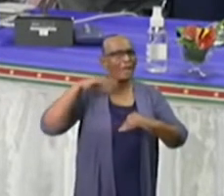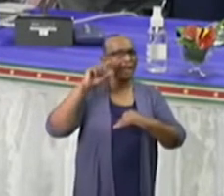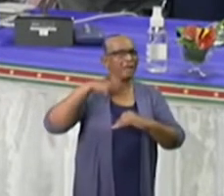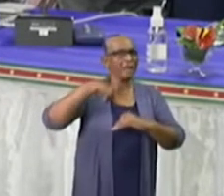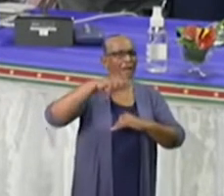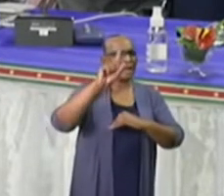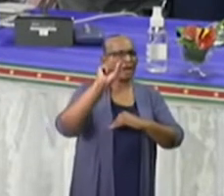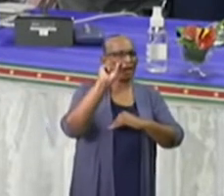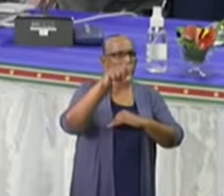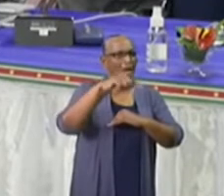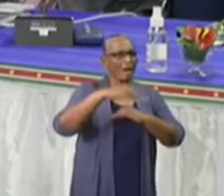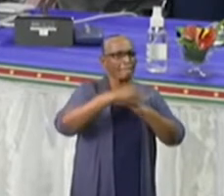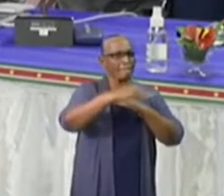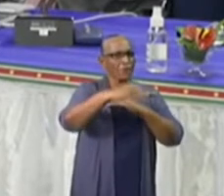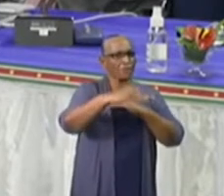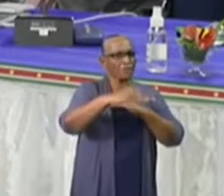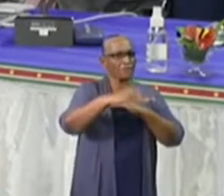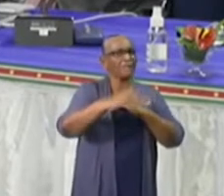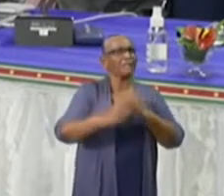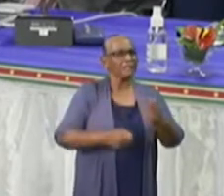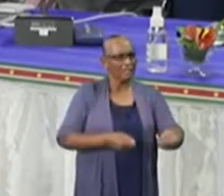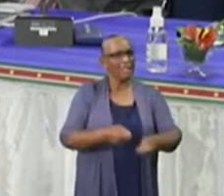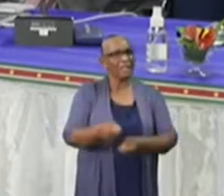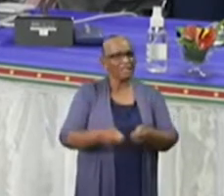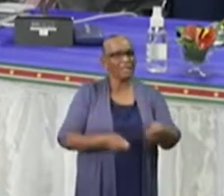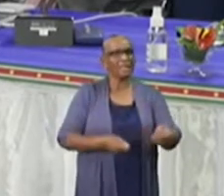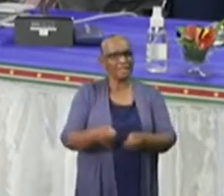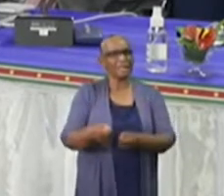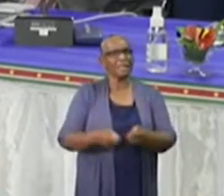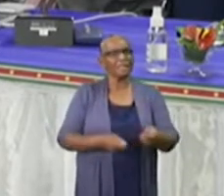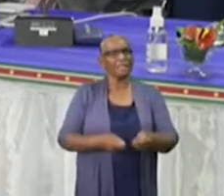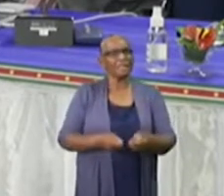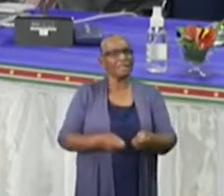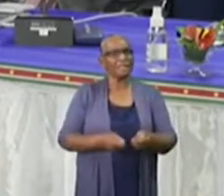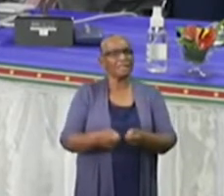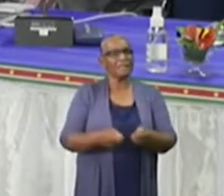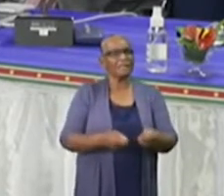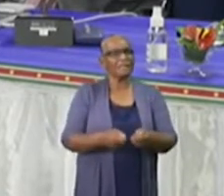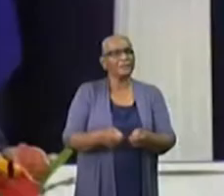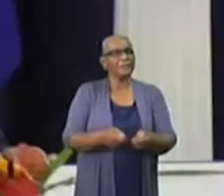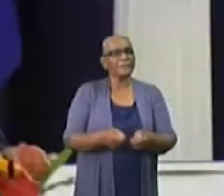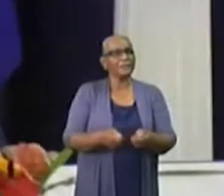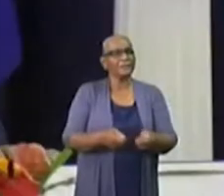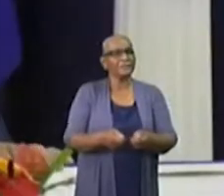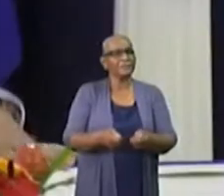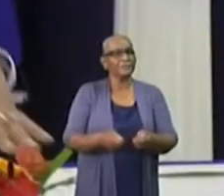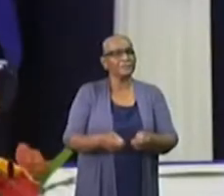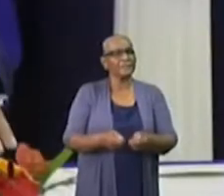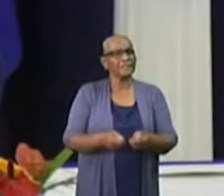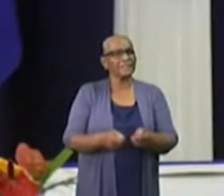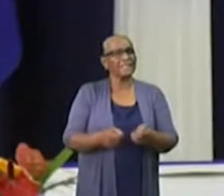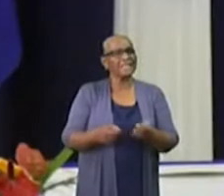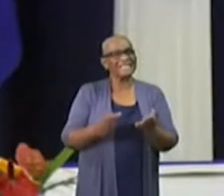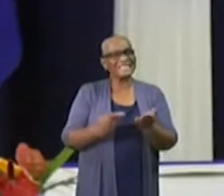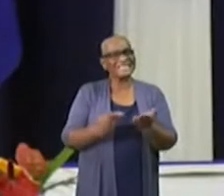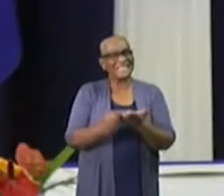dat proberen we als regering zeker te doen, dat men niet meer gaat roamen, dat men een simkaart aanschaft